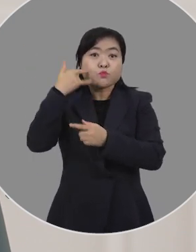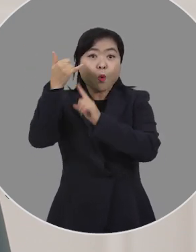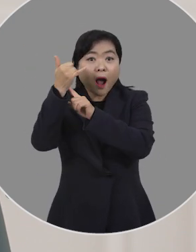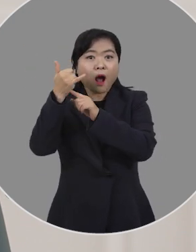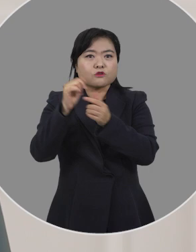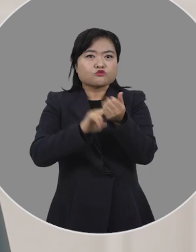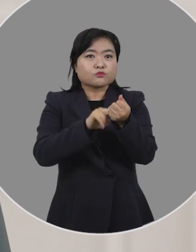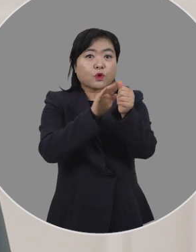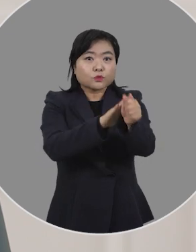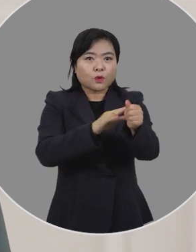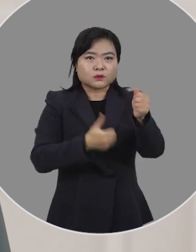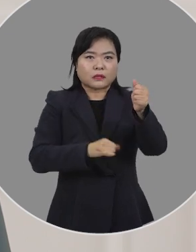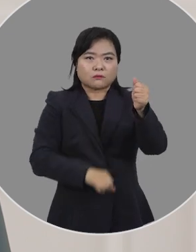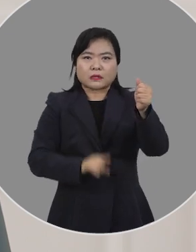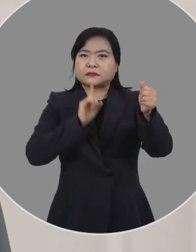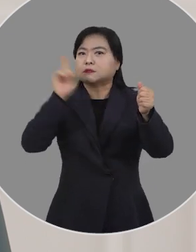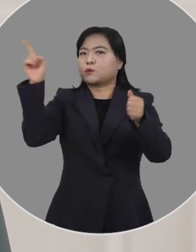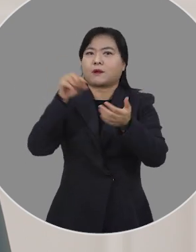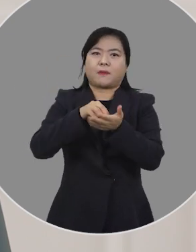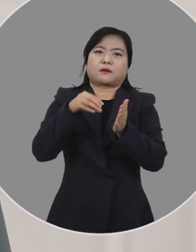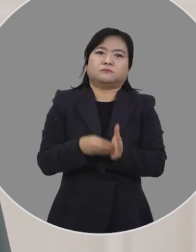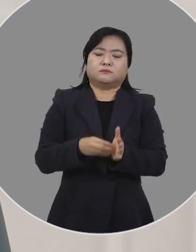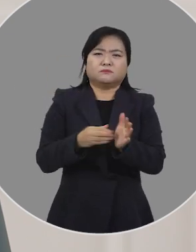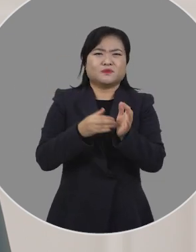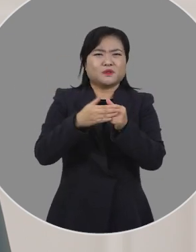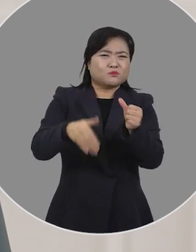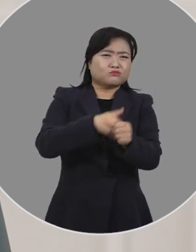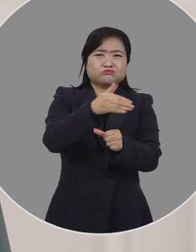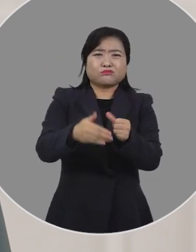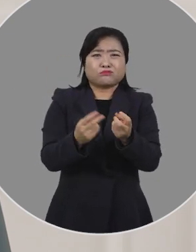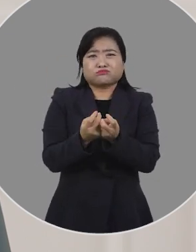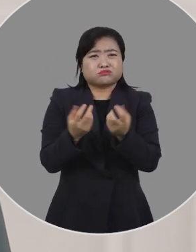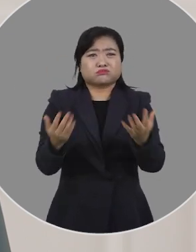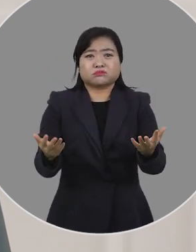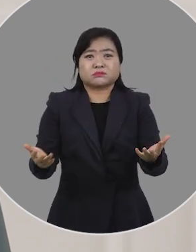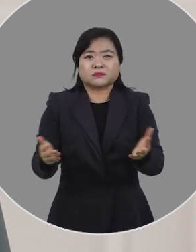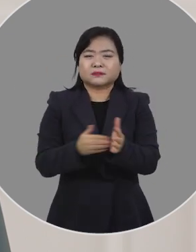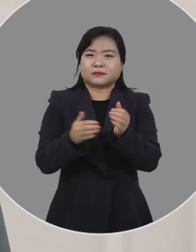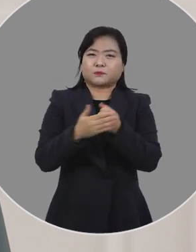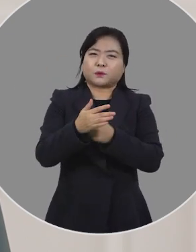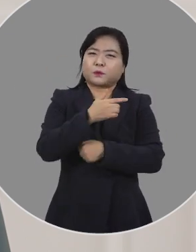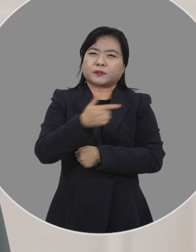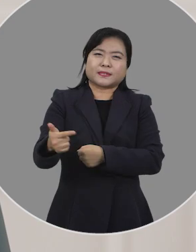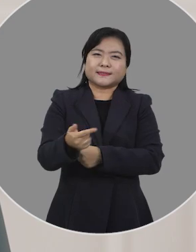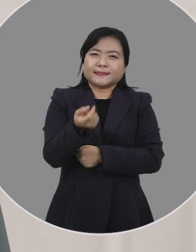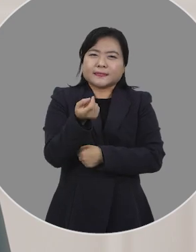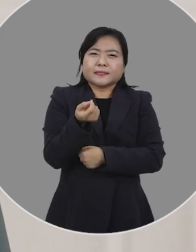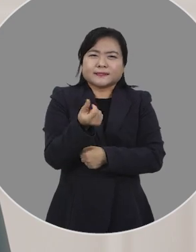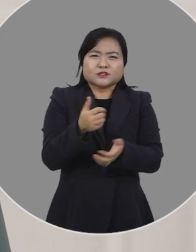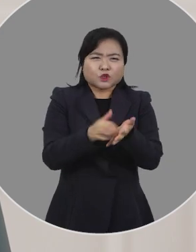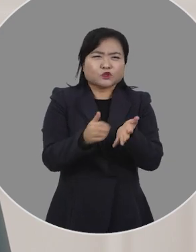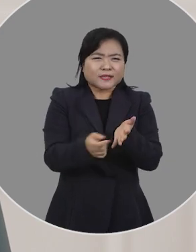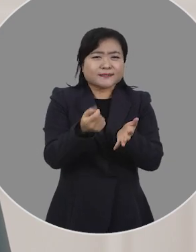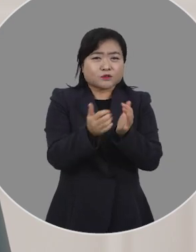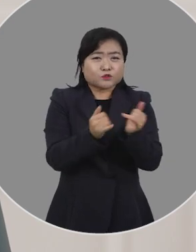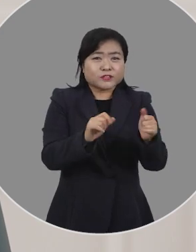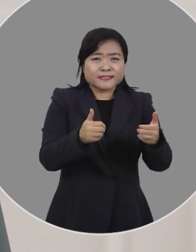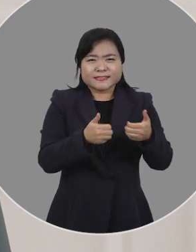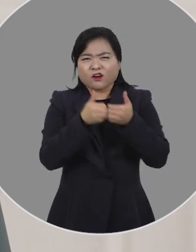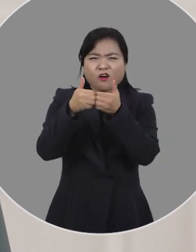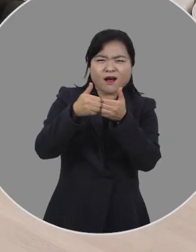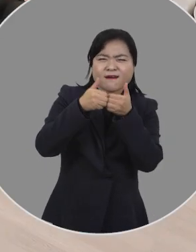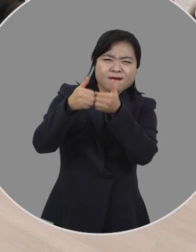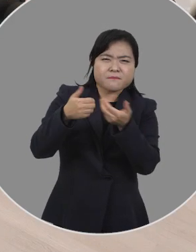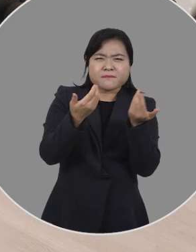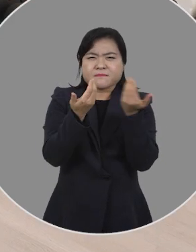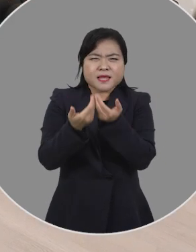신고하죠. 이런 분위기에서는 뭐 어떻게 할 수가 없죠. 해서 굉장히 적은 분들이 저항했고